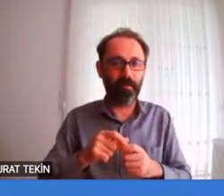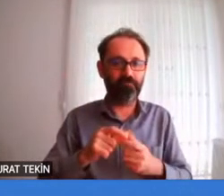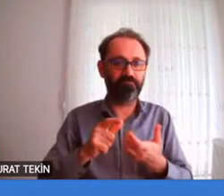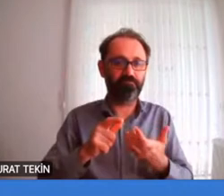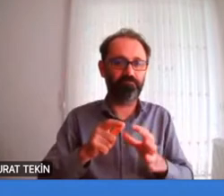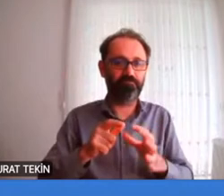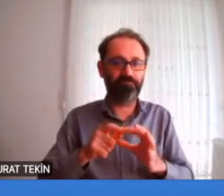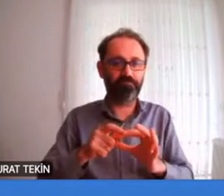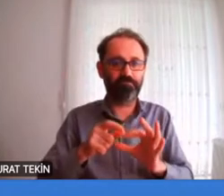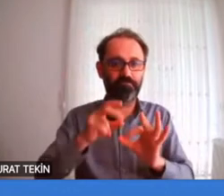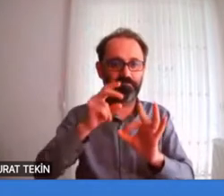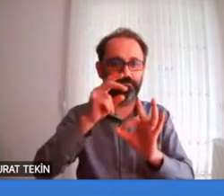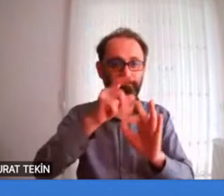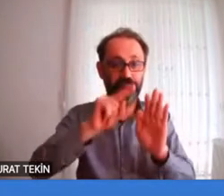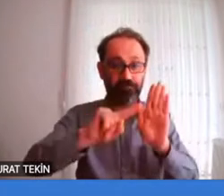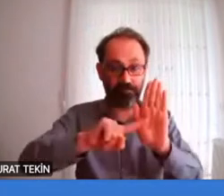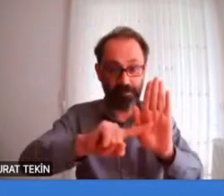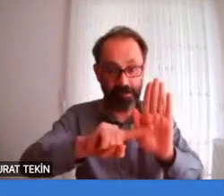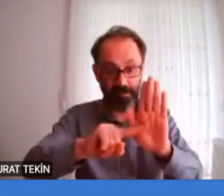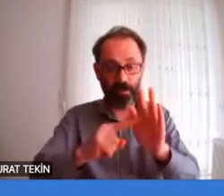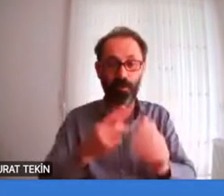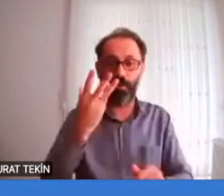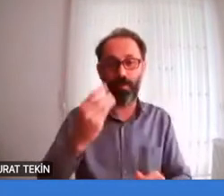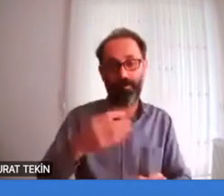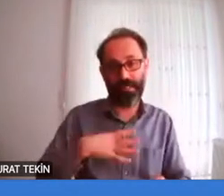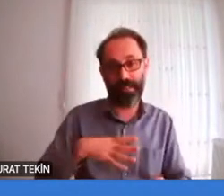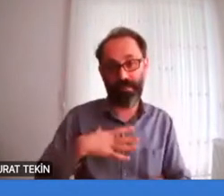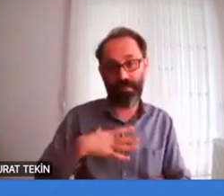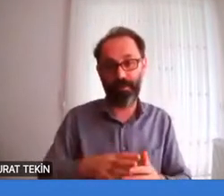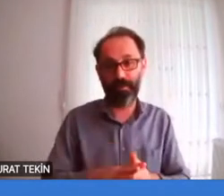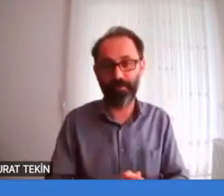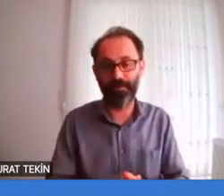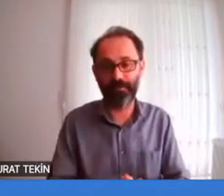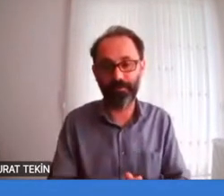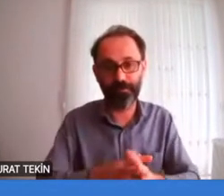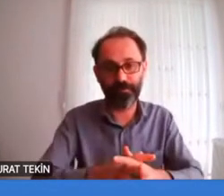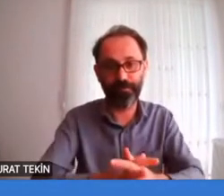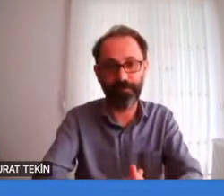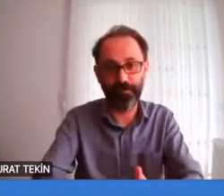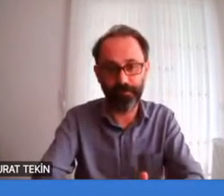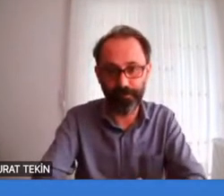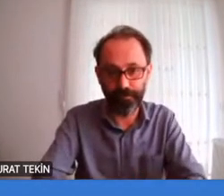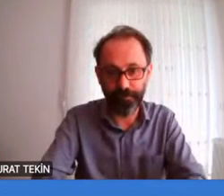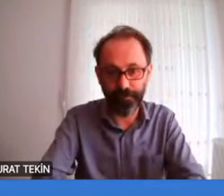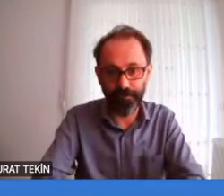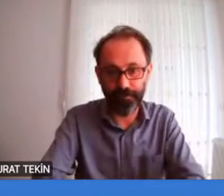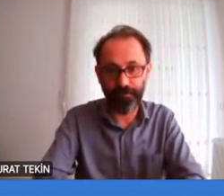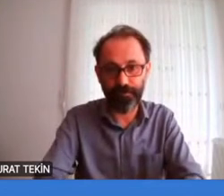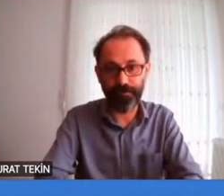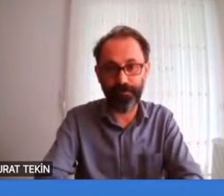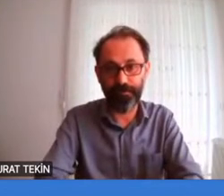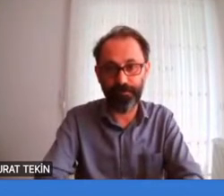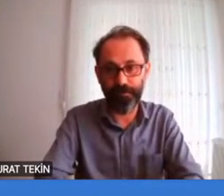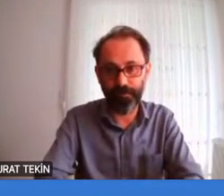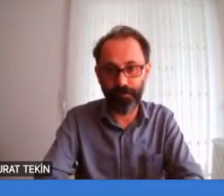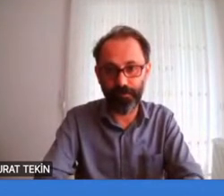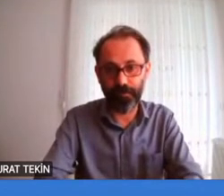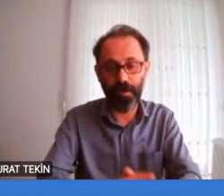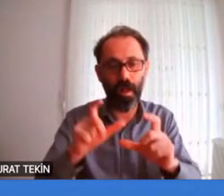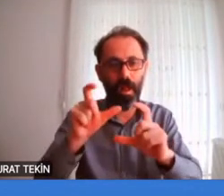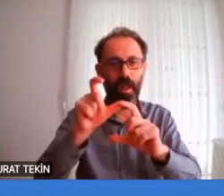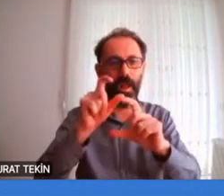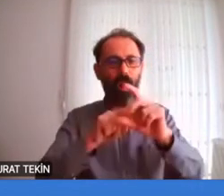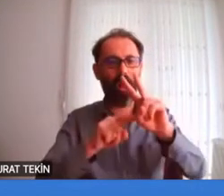elde edeceklerine inanıyorum ben. Bu şekilde. Sen mesela Sevda senden çok daha uzun zamandır